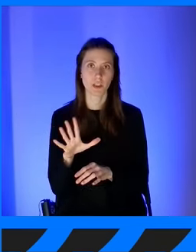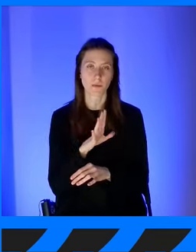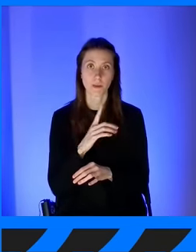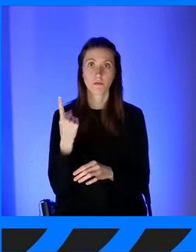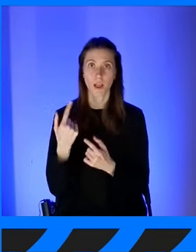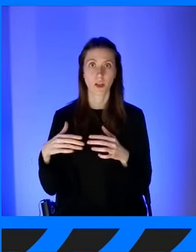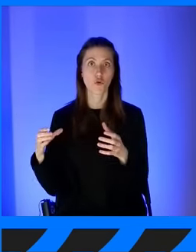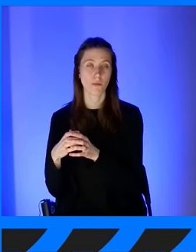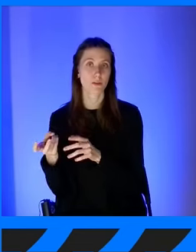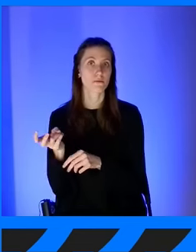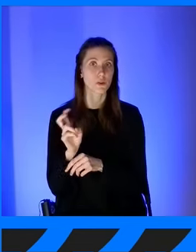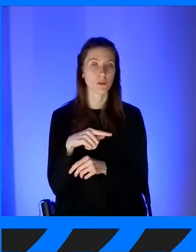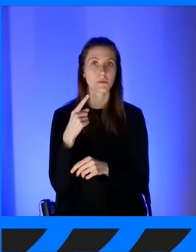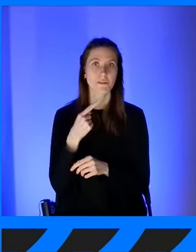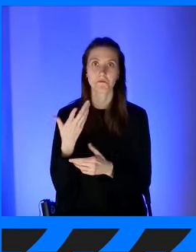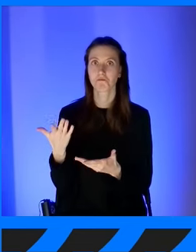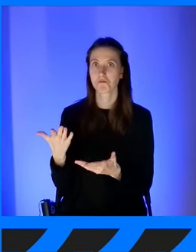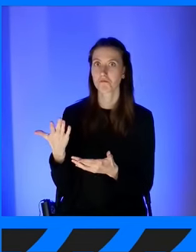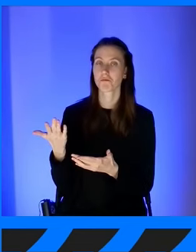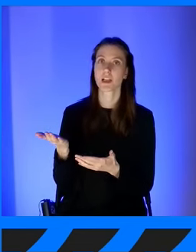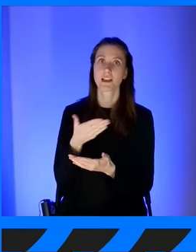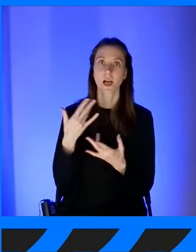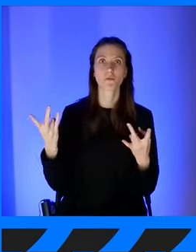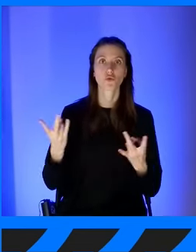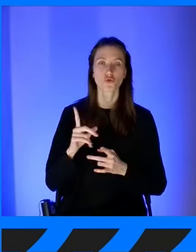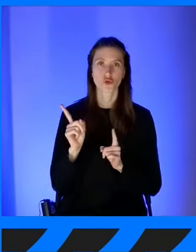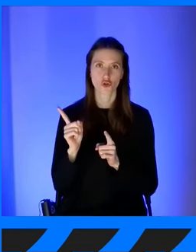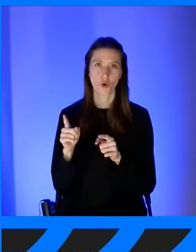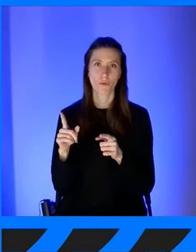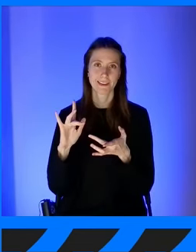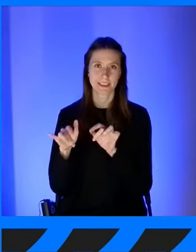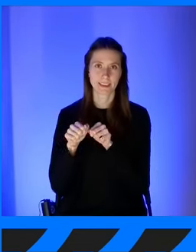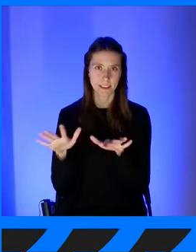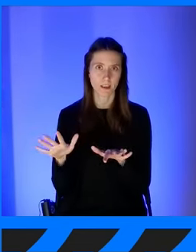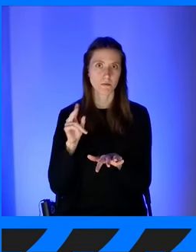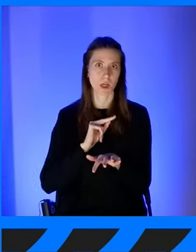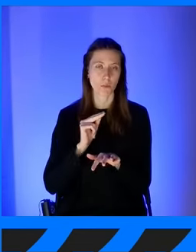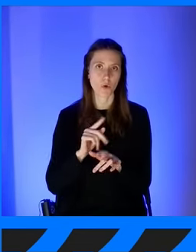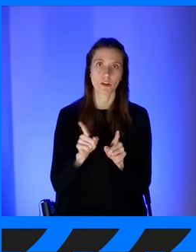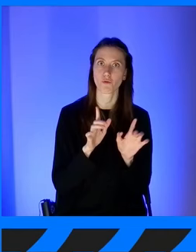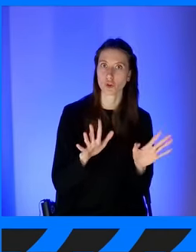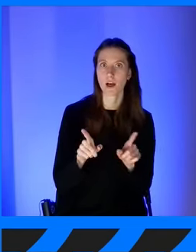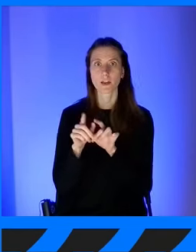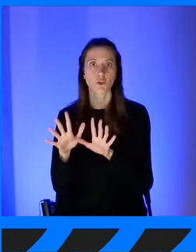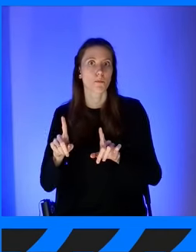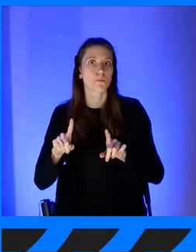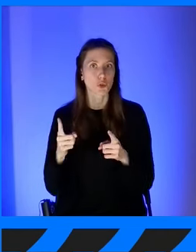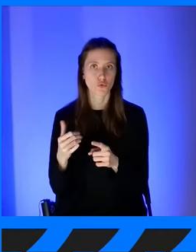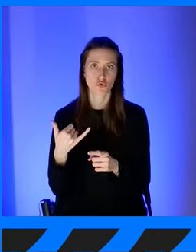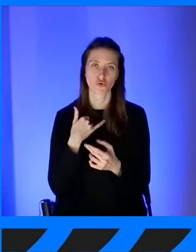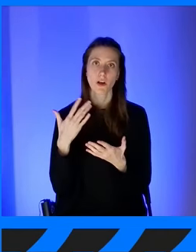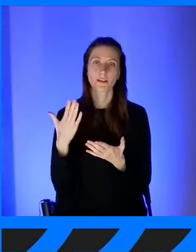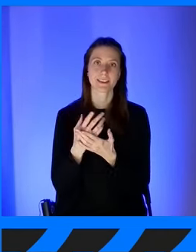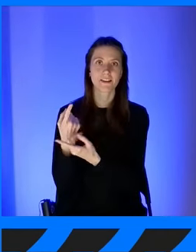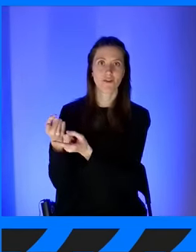команда говорит ребят нам надо вот прям вот чтобы сеть работала так-то так-то потому что вот у нас есть там